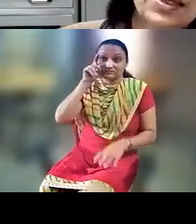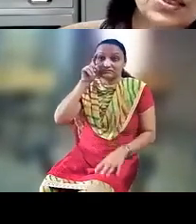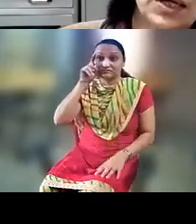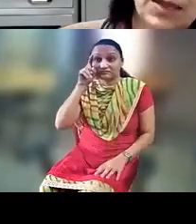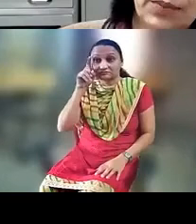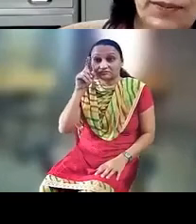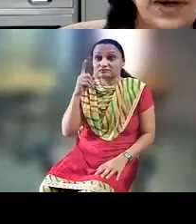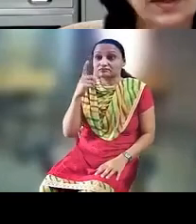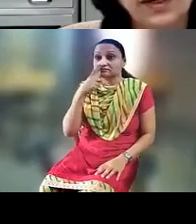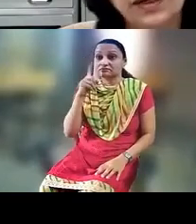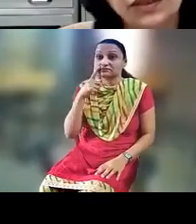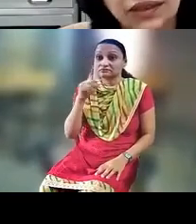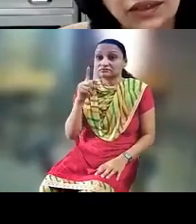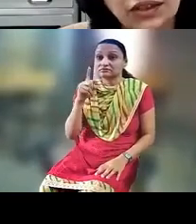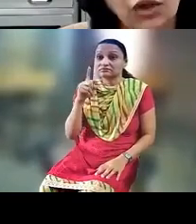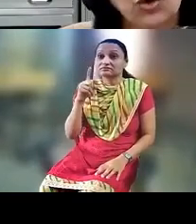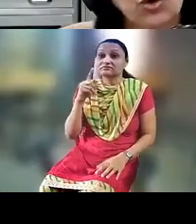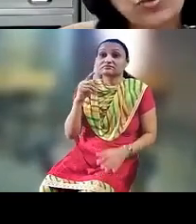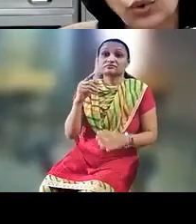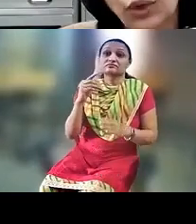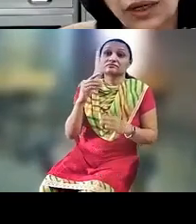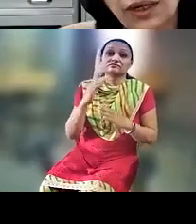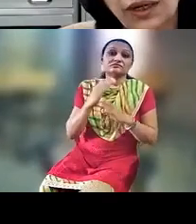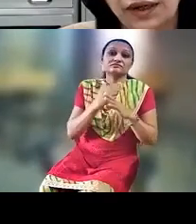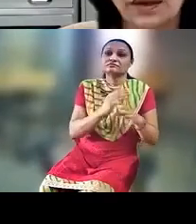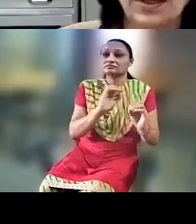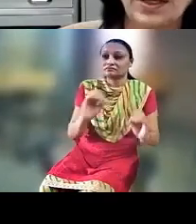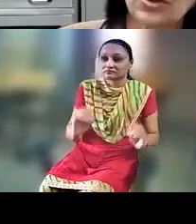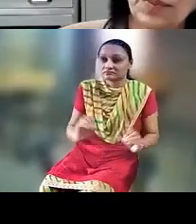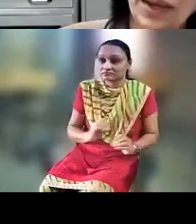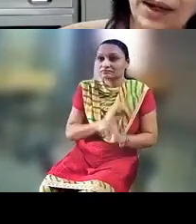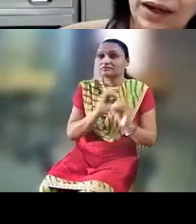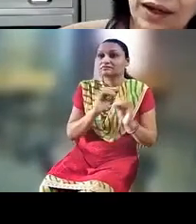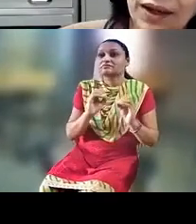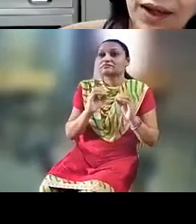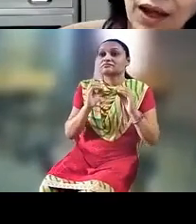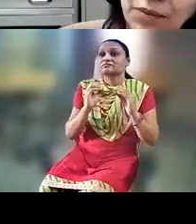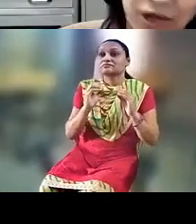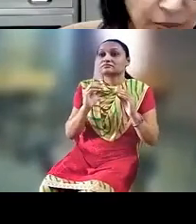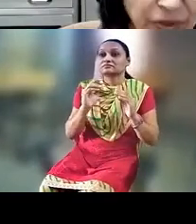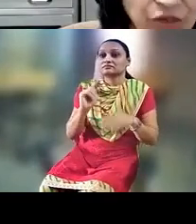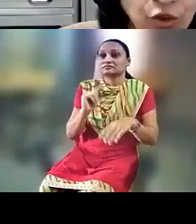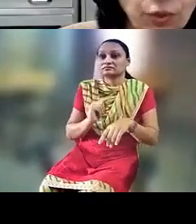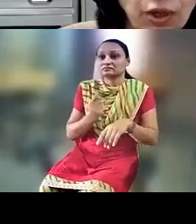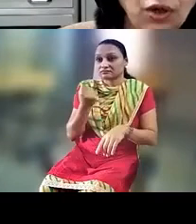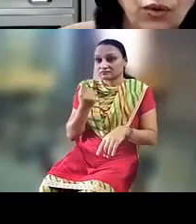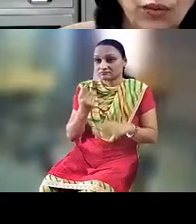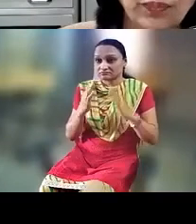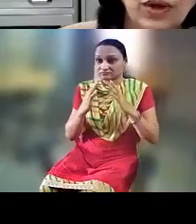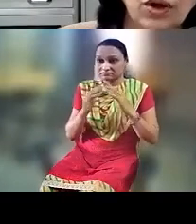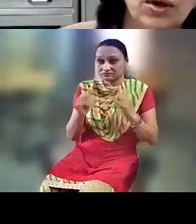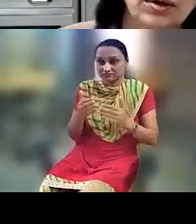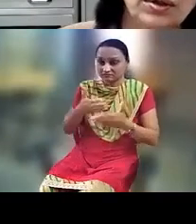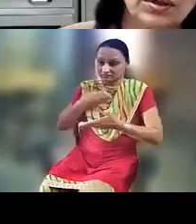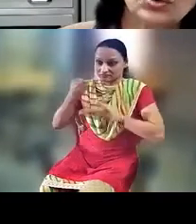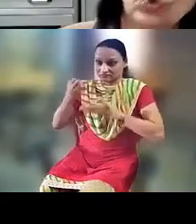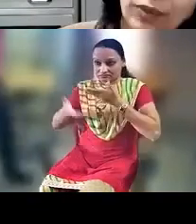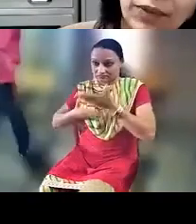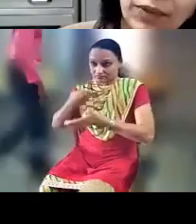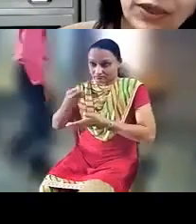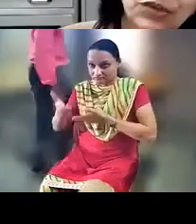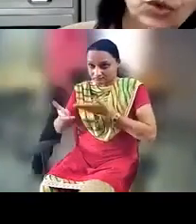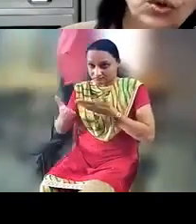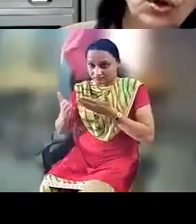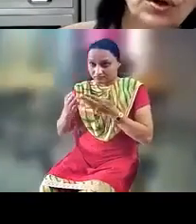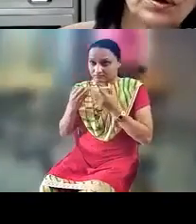पेरेंट्स अनप्रिपेयर्ड थे डिस्टेंस और होम स्कूलिंग के लिए, कि एक तो पहले आप घर पे बच्चे को पढ़ाओ और स्कूल भी